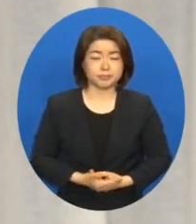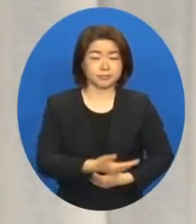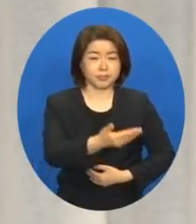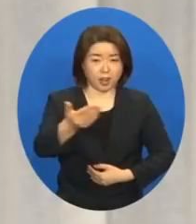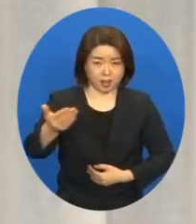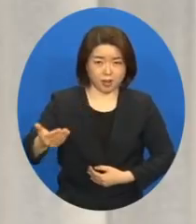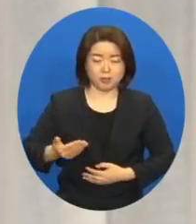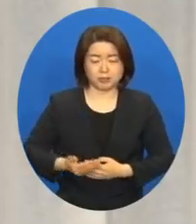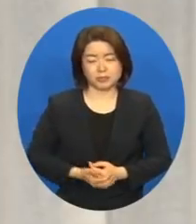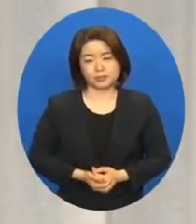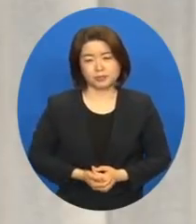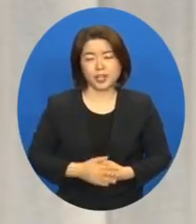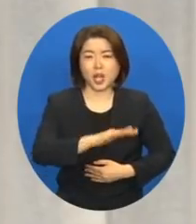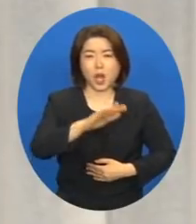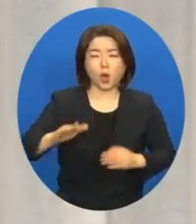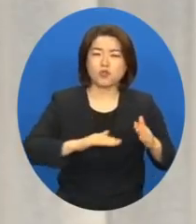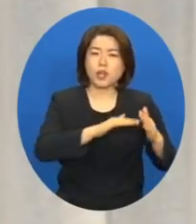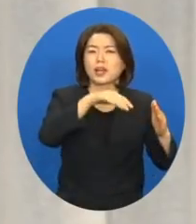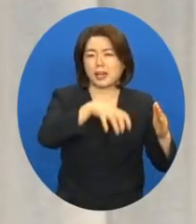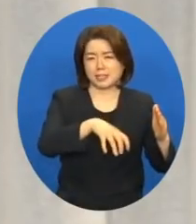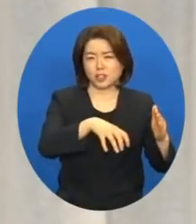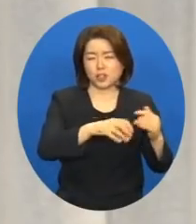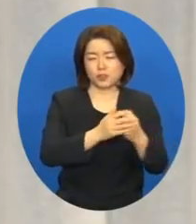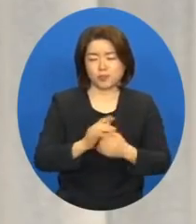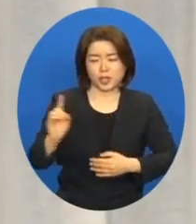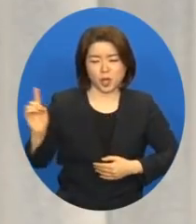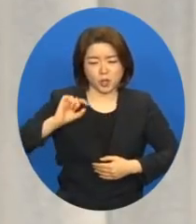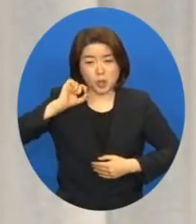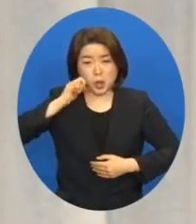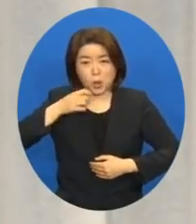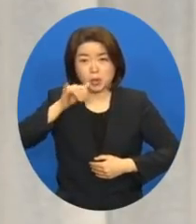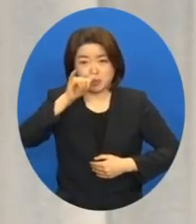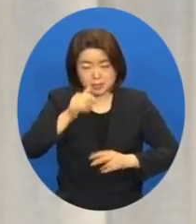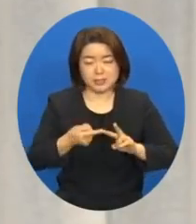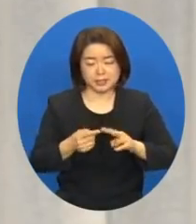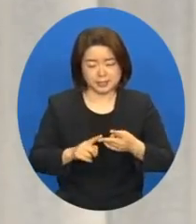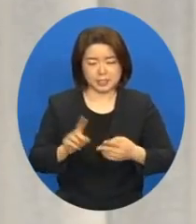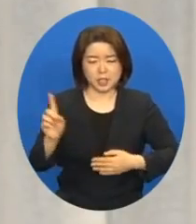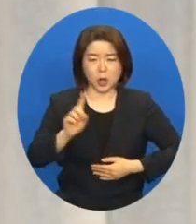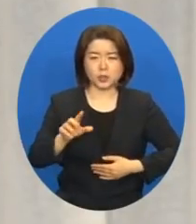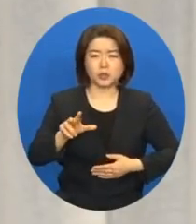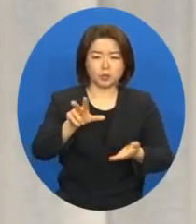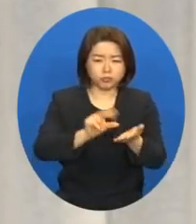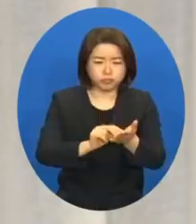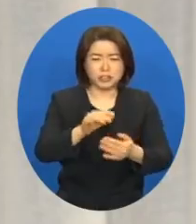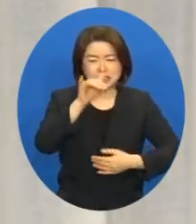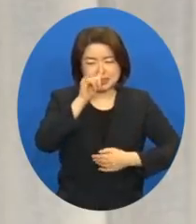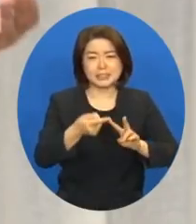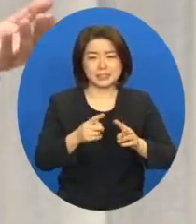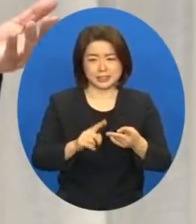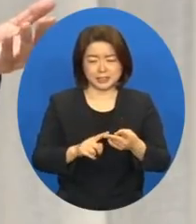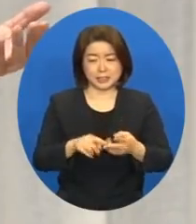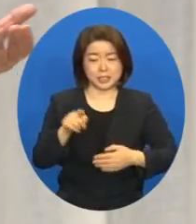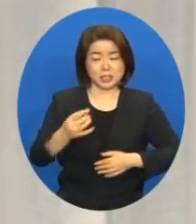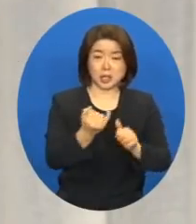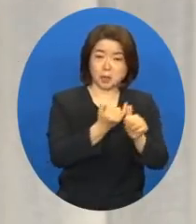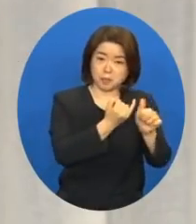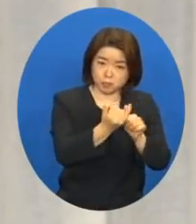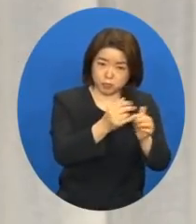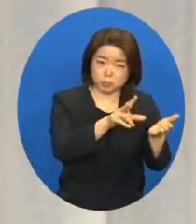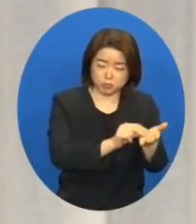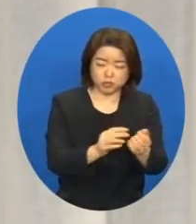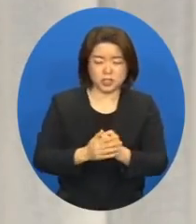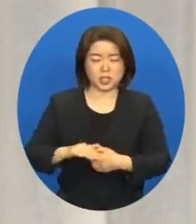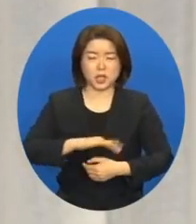여러분, 우리의 가정이 어떤 어려움이 있든지 어떤 문제가 있든지 그게 배우자 문제든